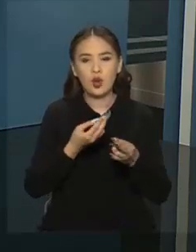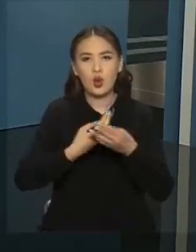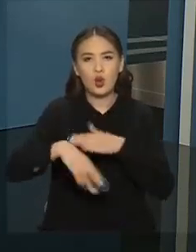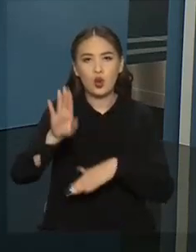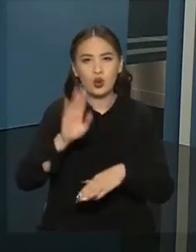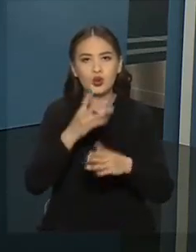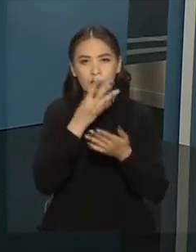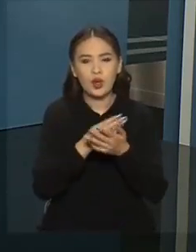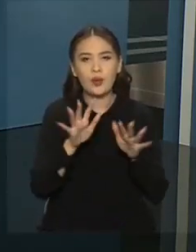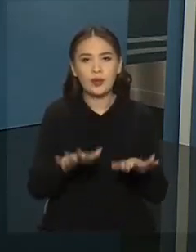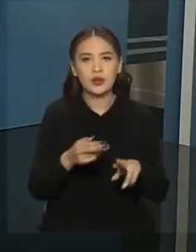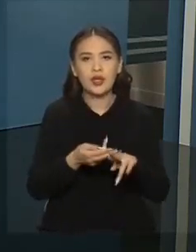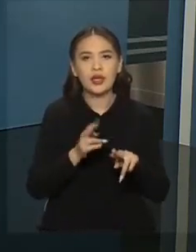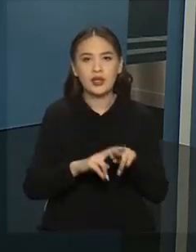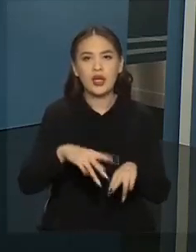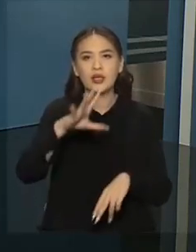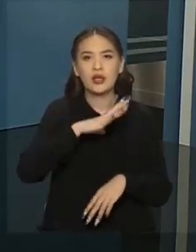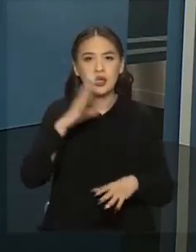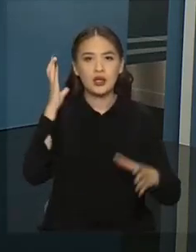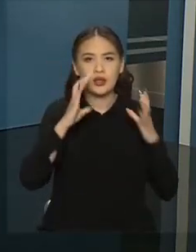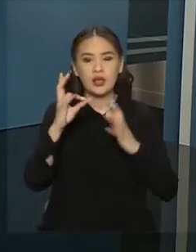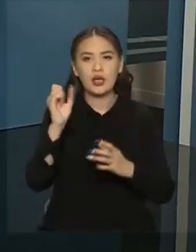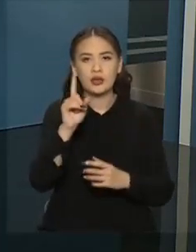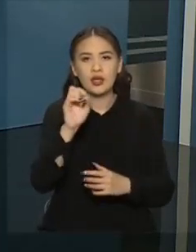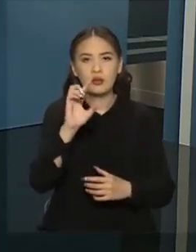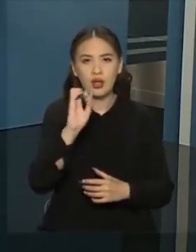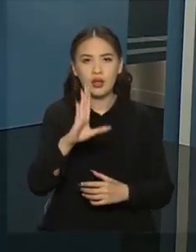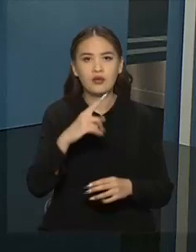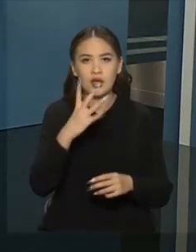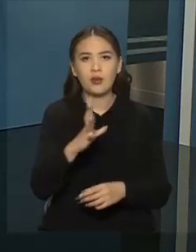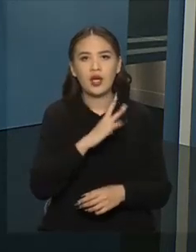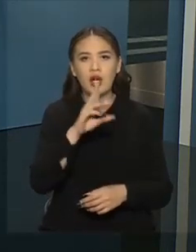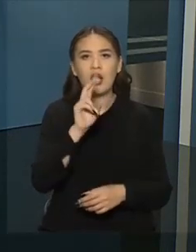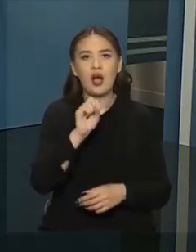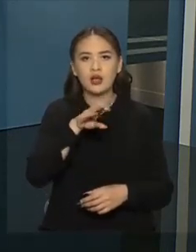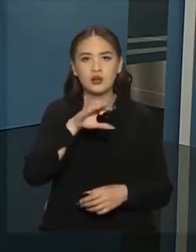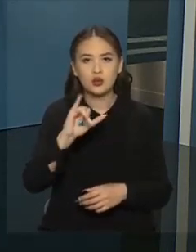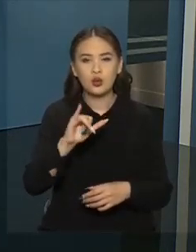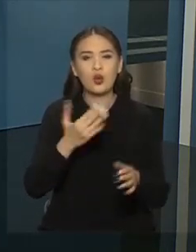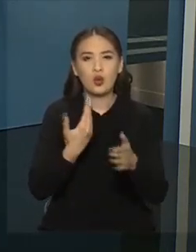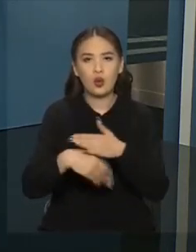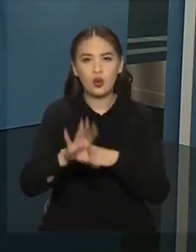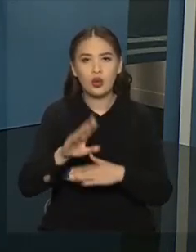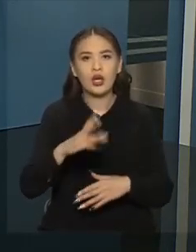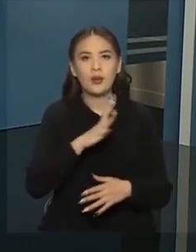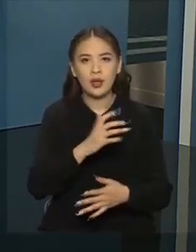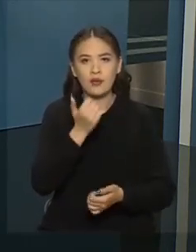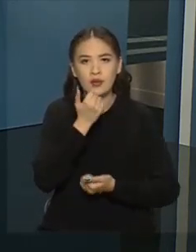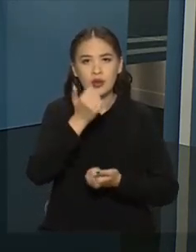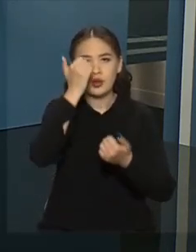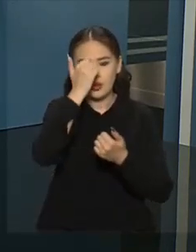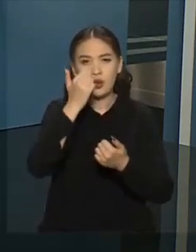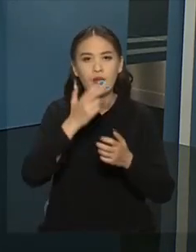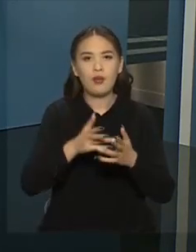спустя 12 дней Назарбаев университет был вынужден подтвердить катсу уходит в отставку официально ему выражена процитирую